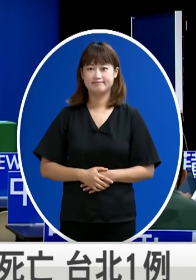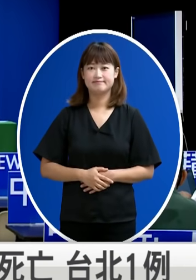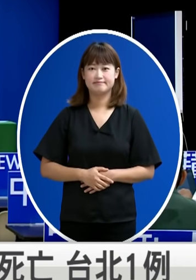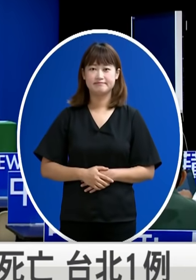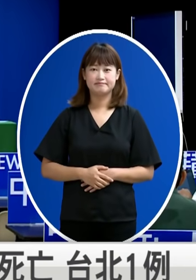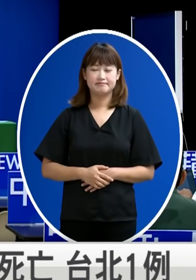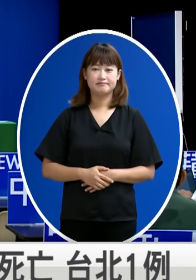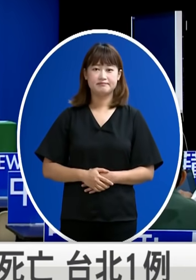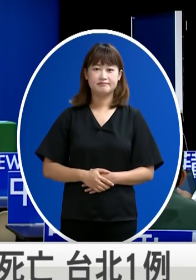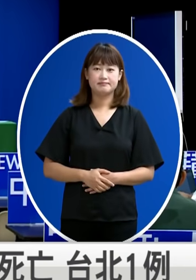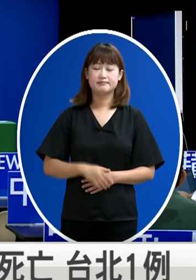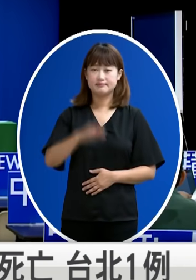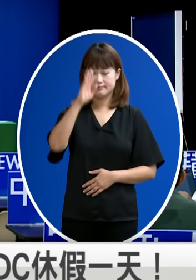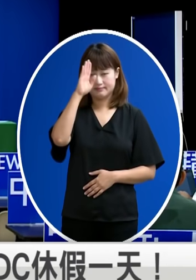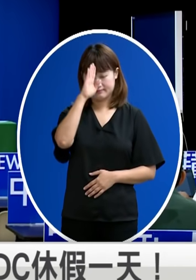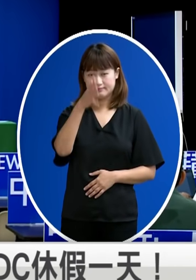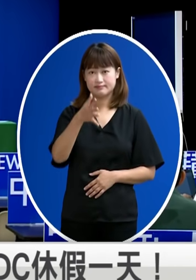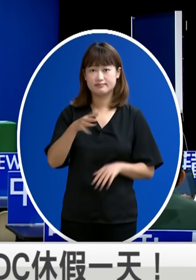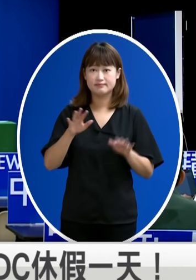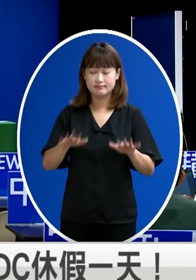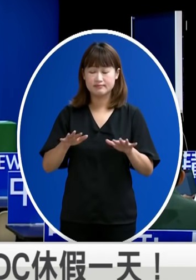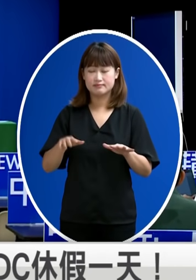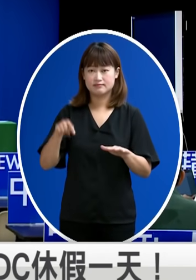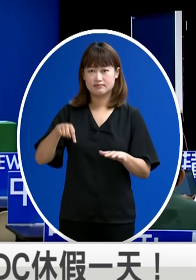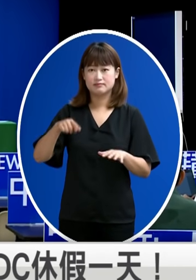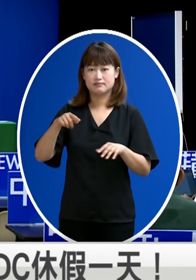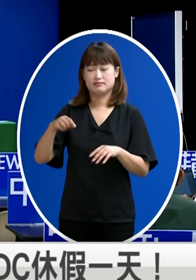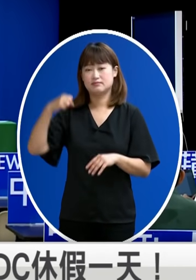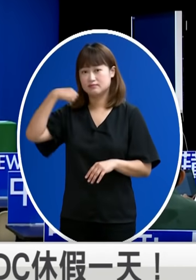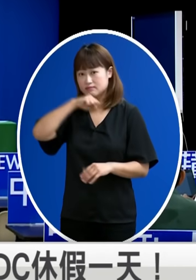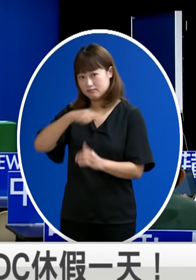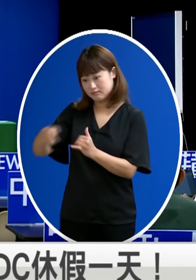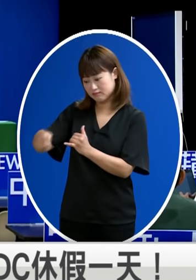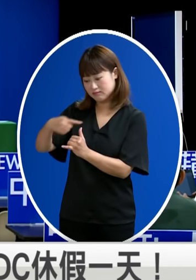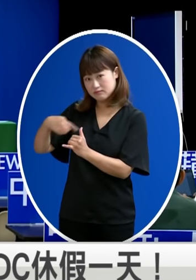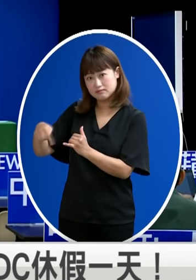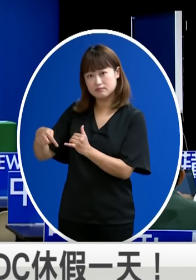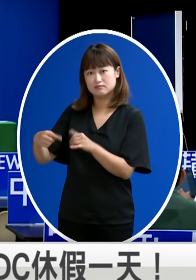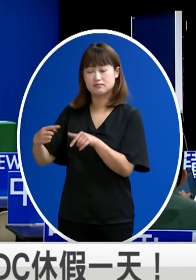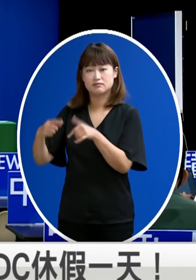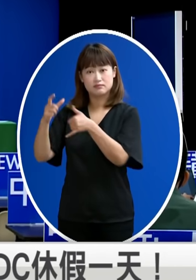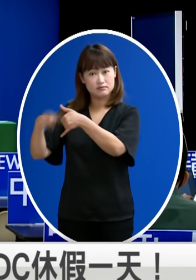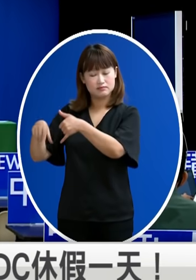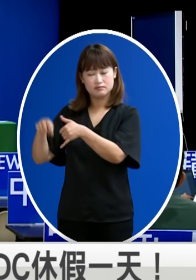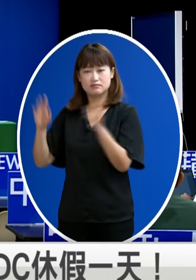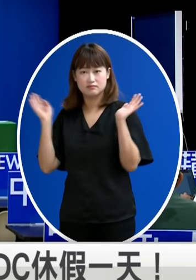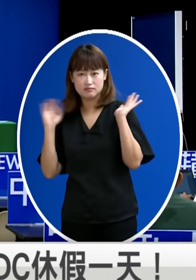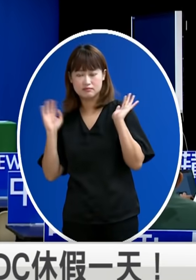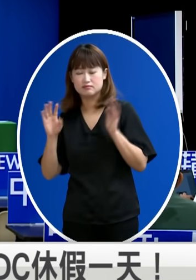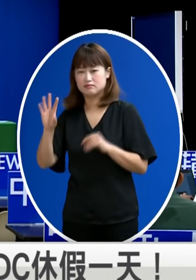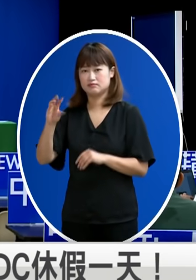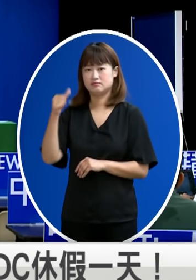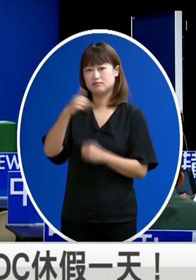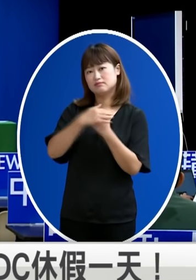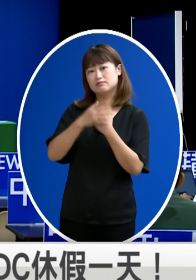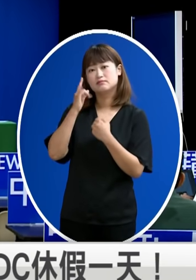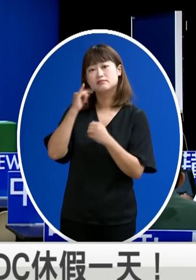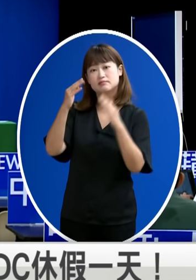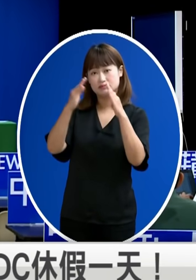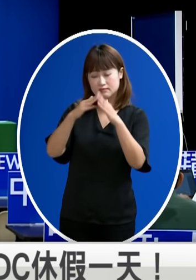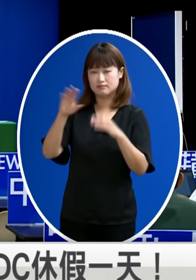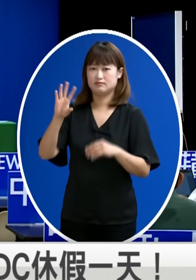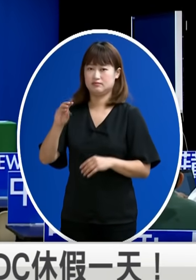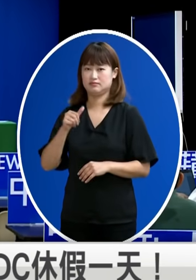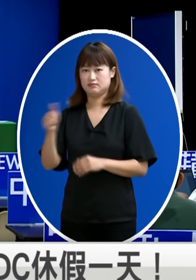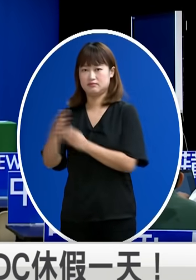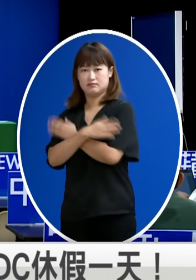部长好，想问一下今天的这个本土个案，这名女童是有去保姆家或者是有上幼儿园吗？以及第二个问题想问一